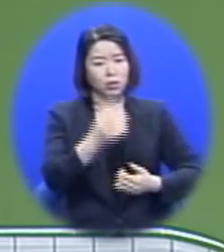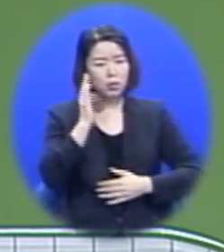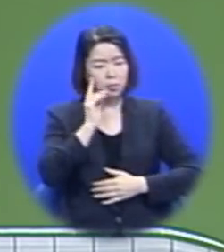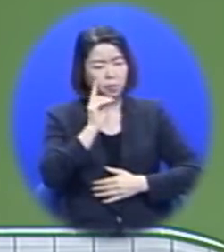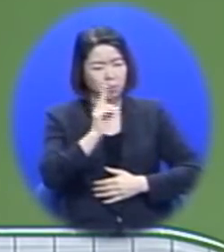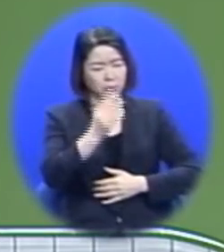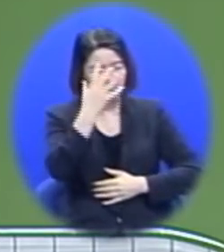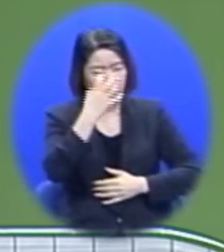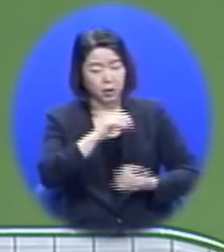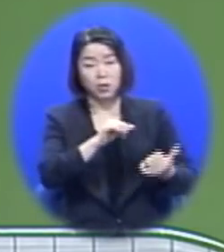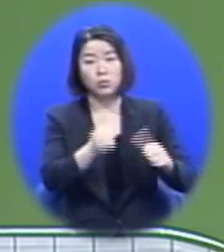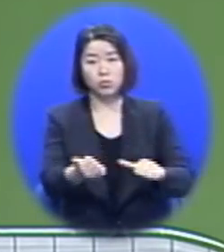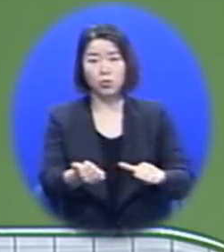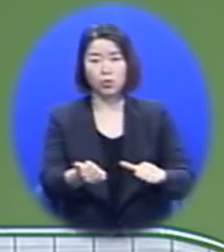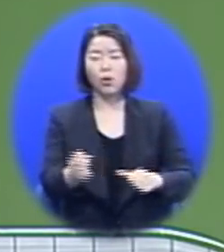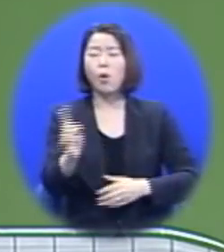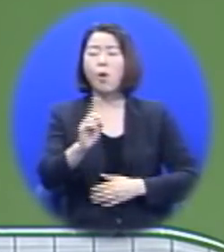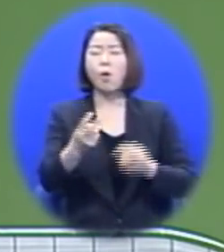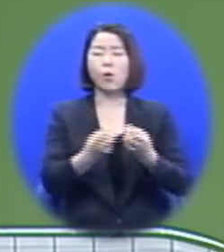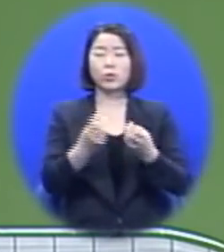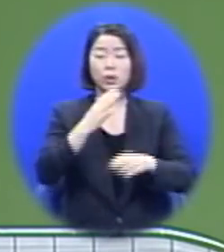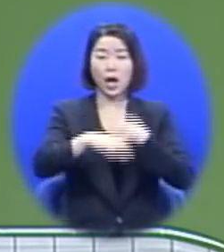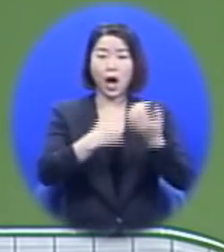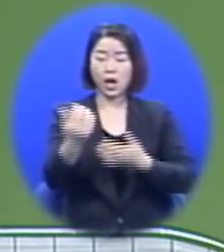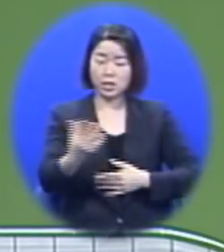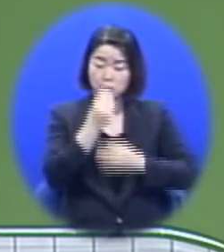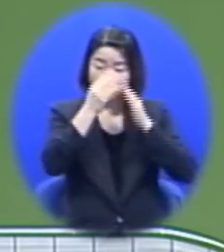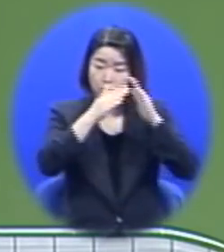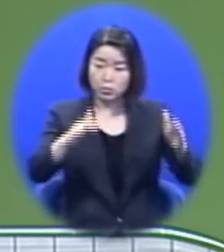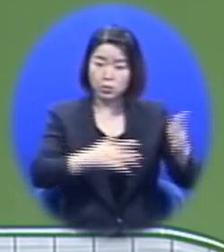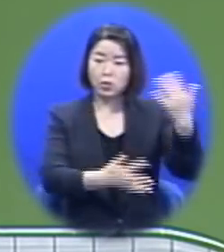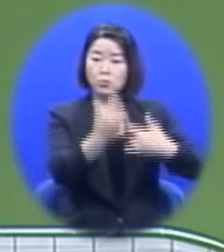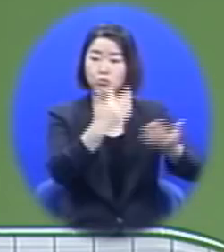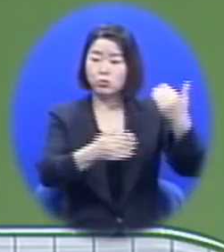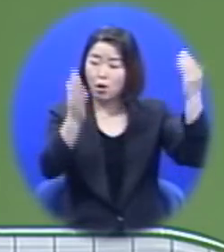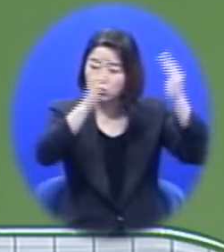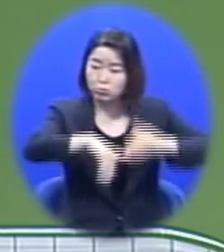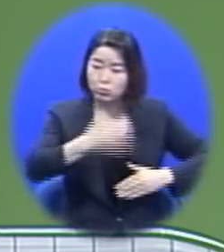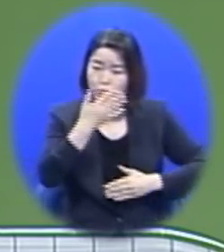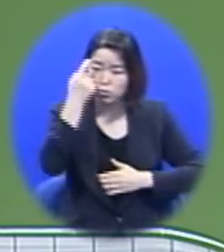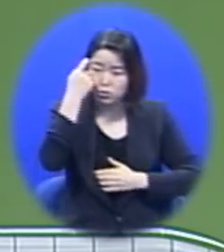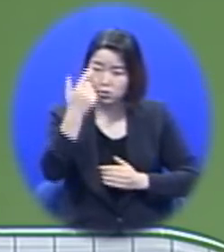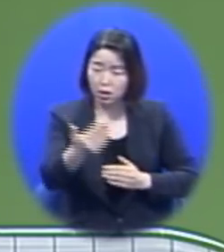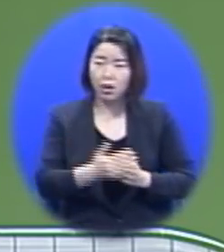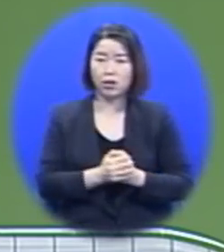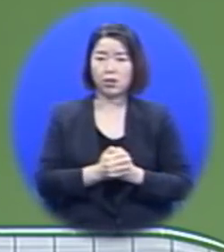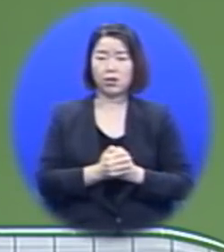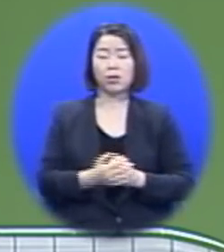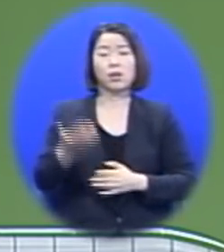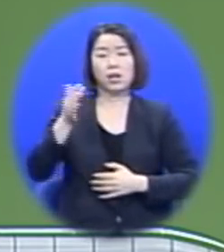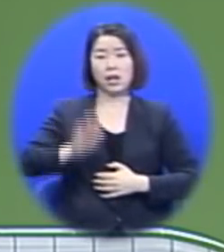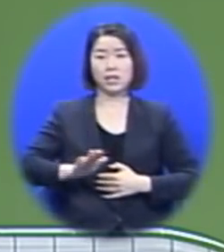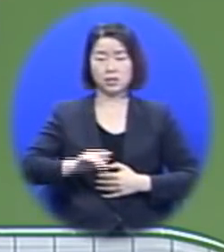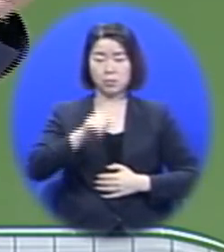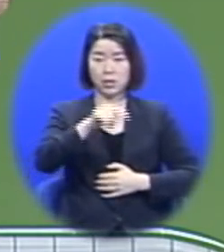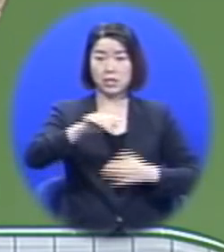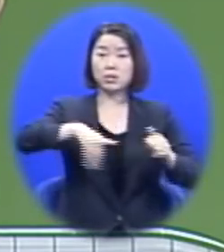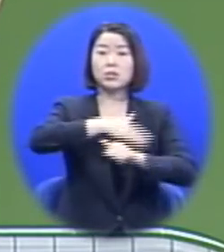어떻게 하나님의 성전이 이렇게 불타버리고 무너질 수 있나 말이야. 그런데 이런 상황에도